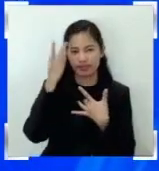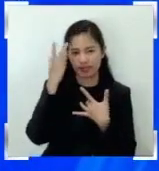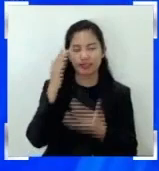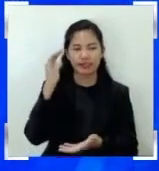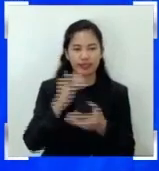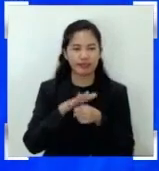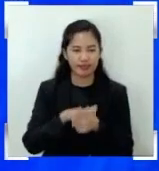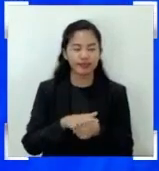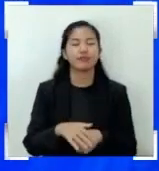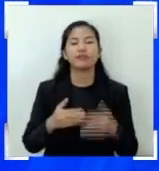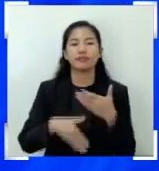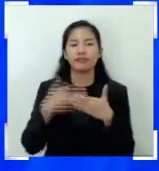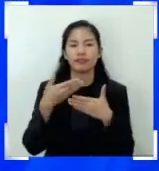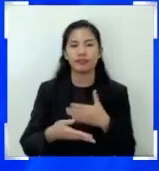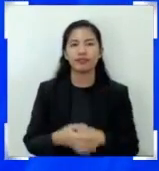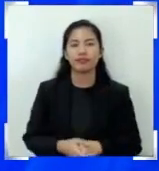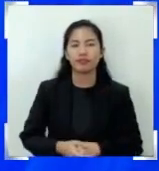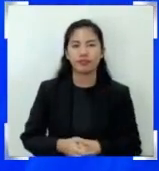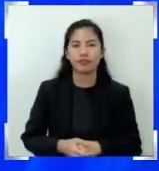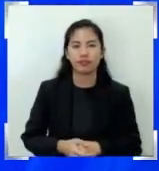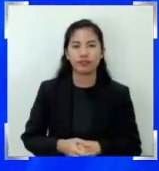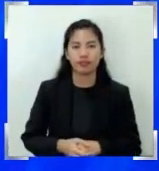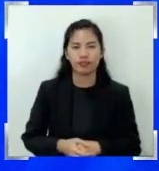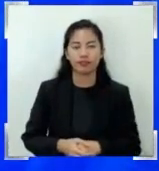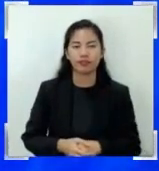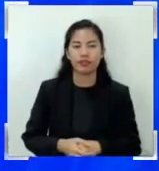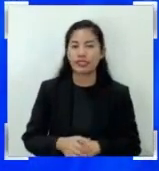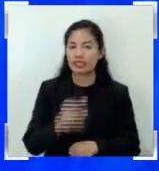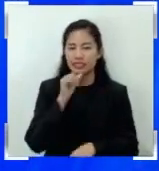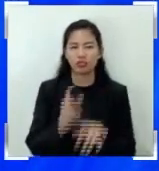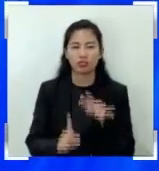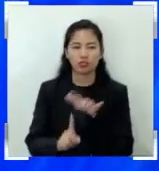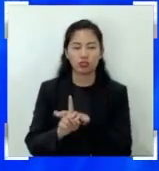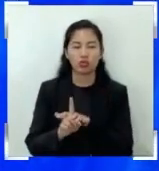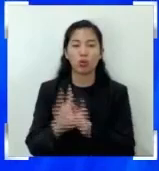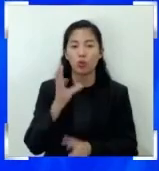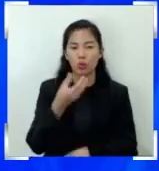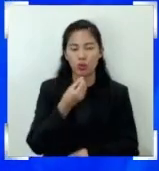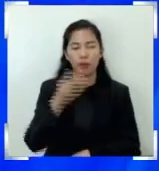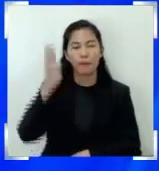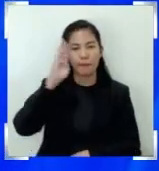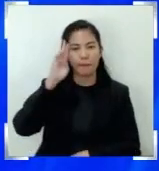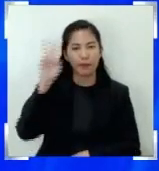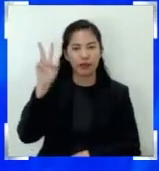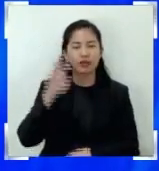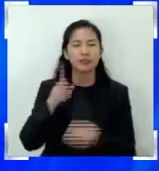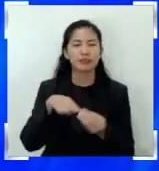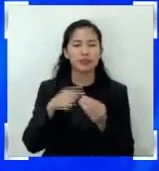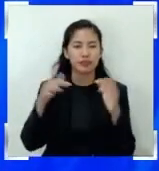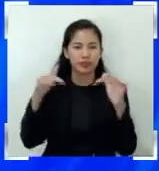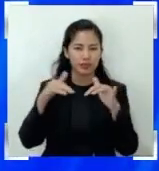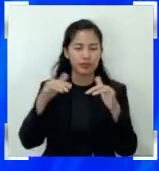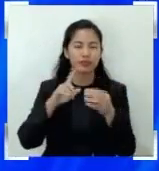No-show si dating Senador Bongbong Marcos sa preliminary conference ng ilan sa mga petisyong nagpapa-disqualify sa kanya sa eleksyon